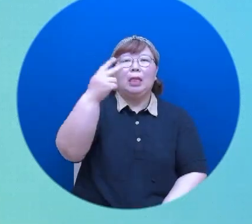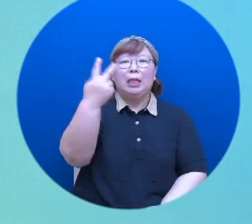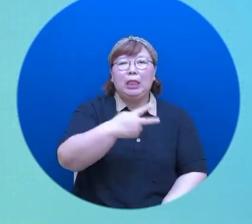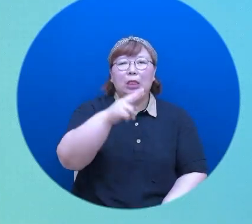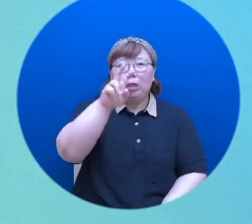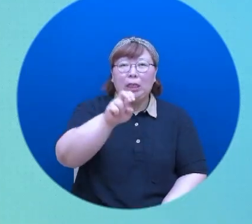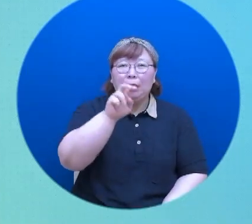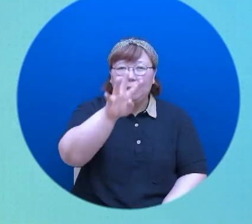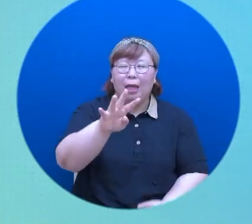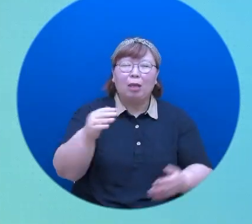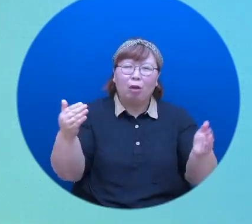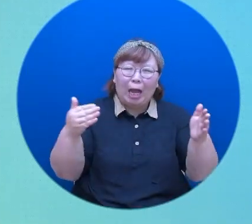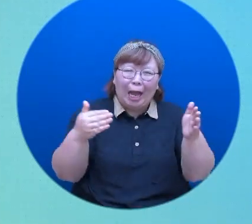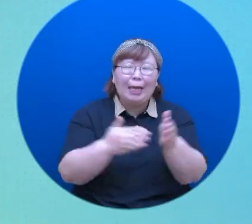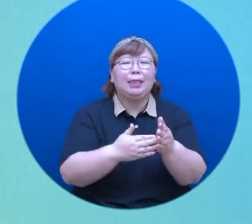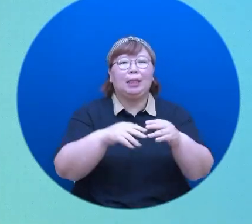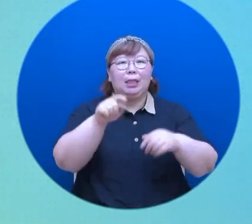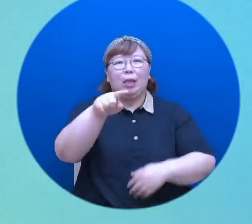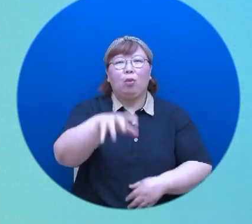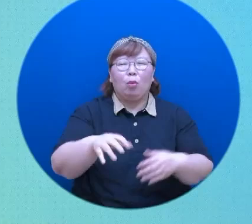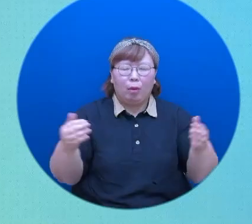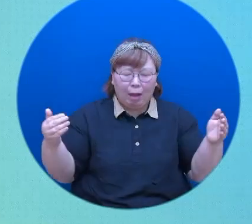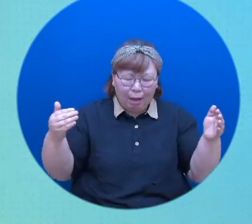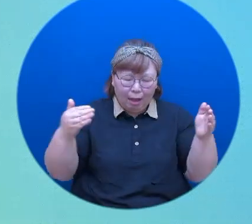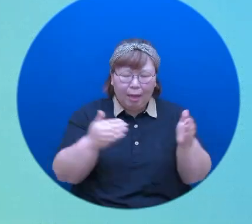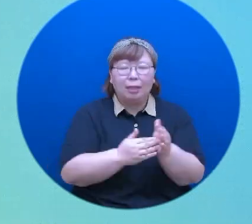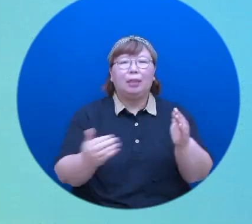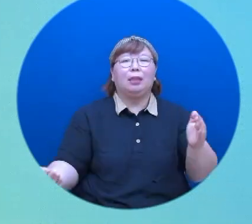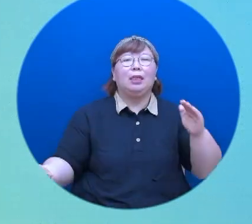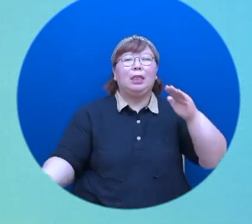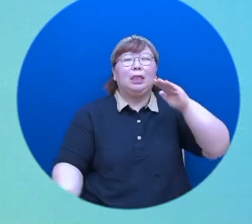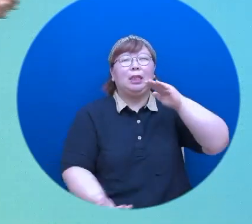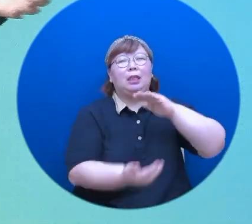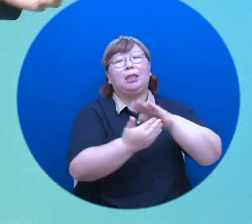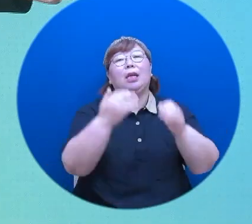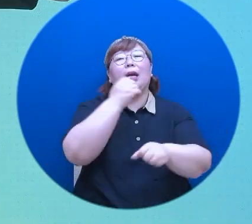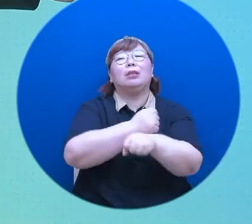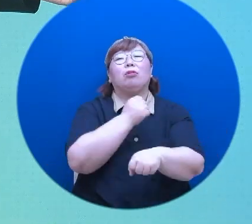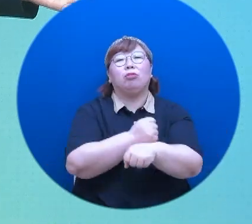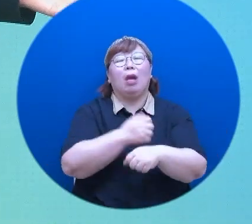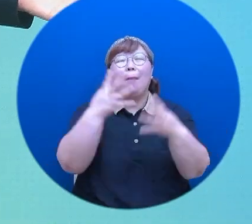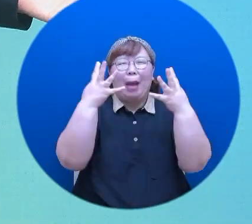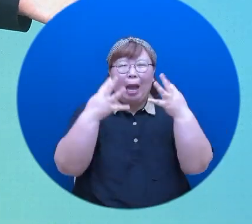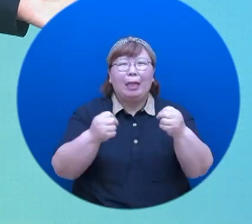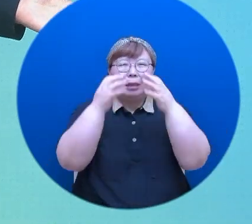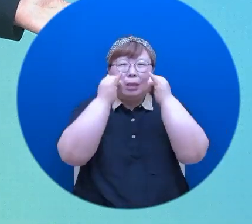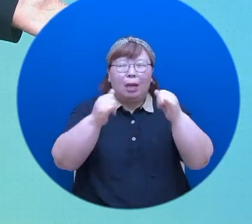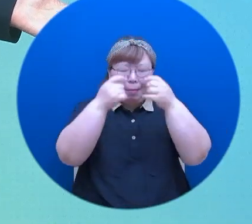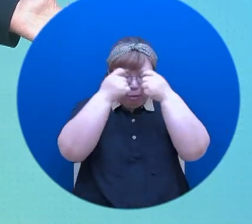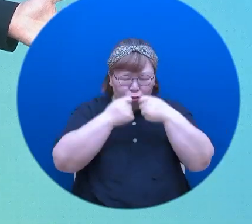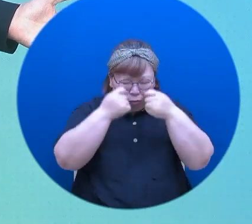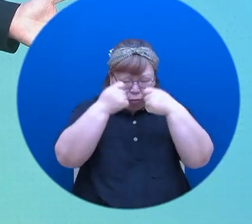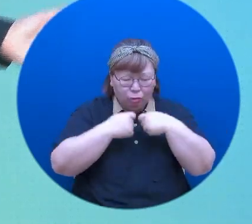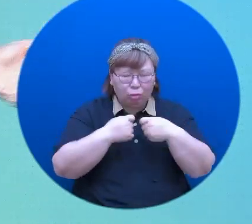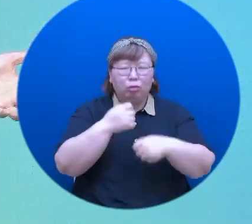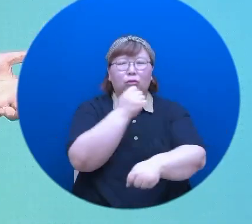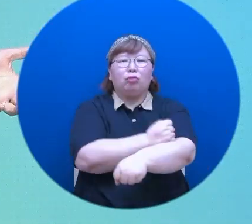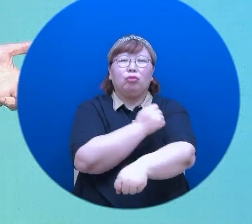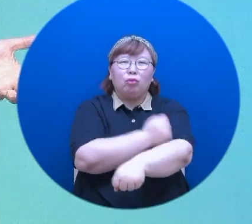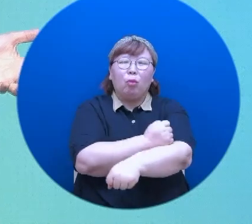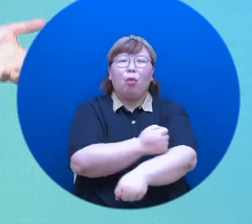2024년 오늘 이곳까지 이르게 하셨구나. 많은 분들의 눈물과 수고와 헌신이